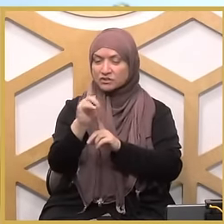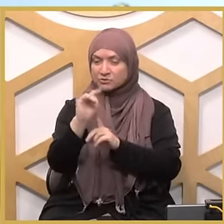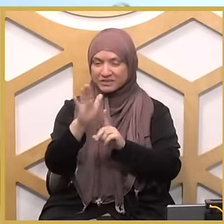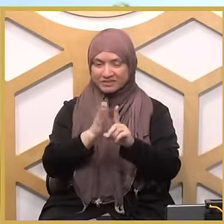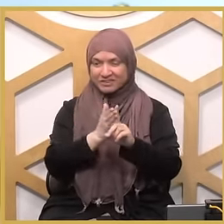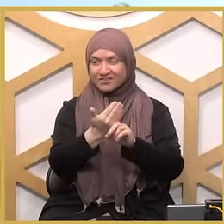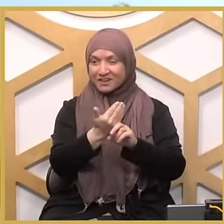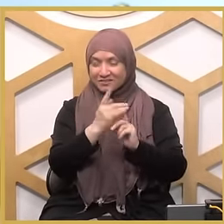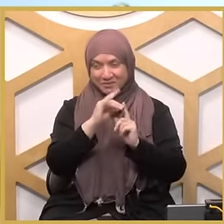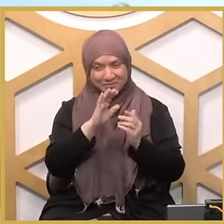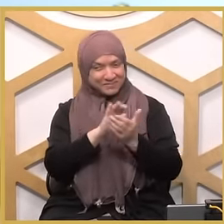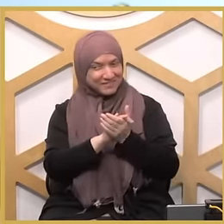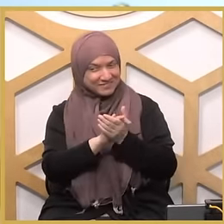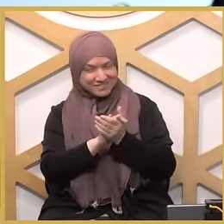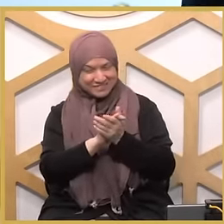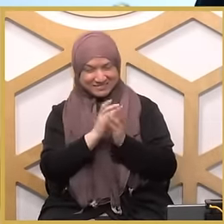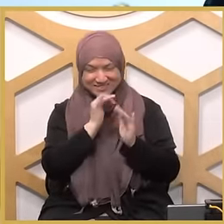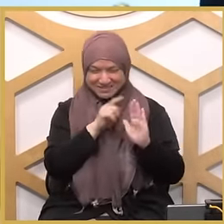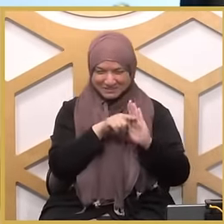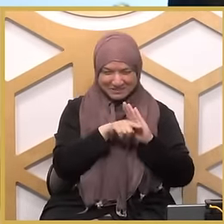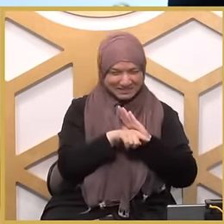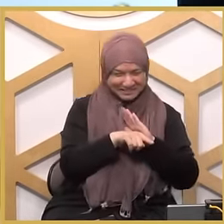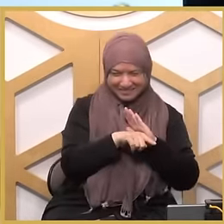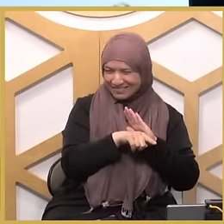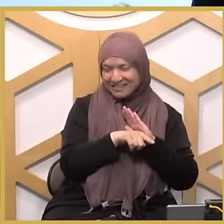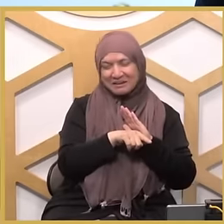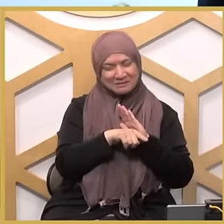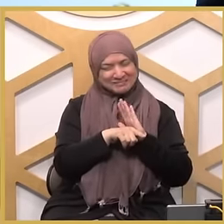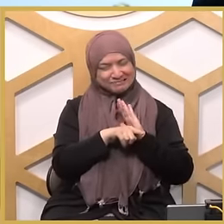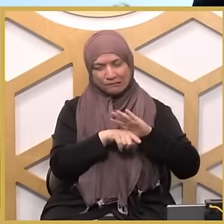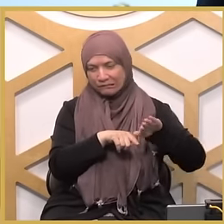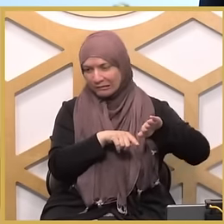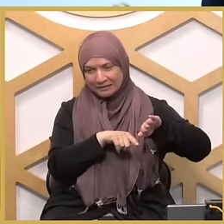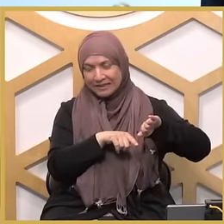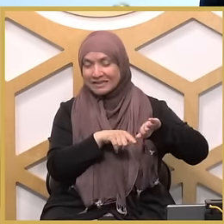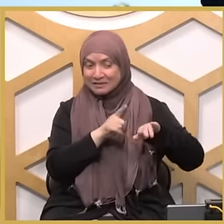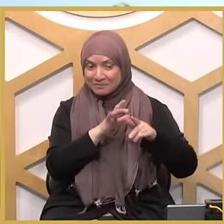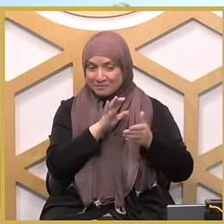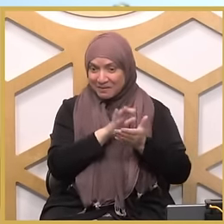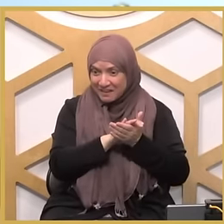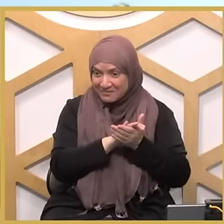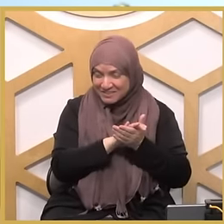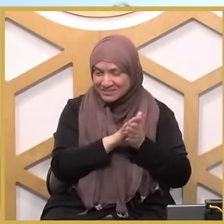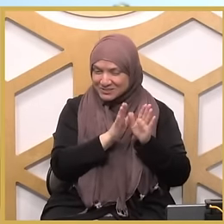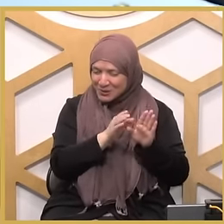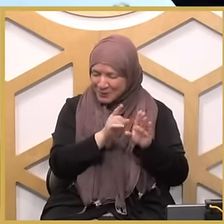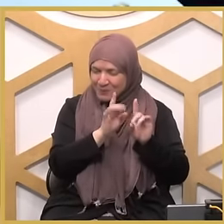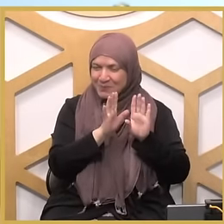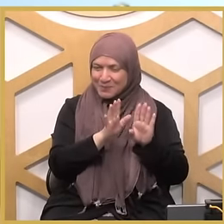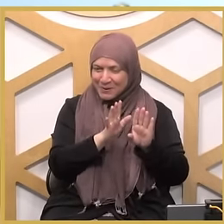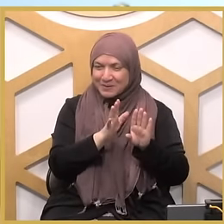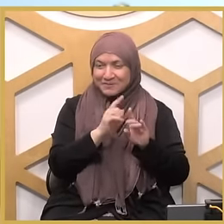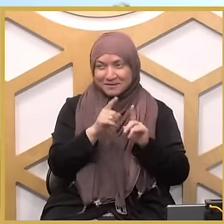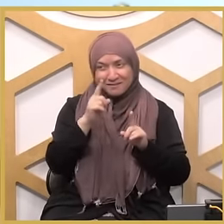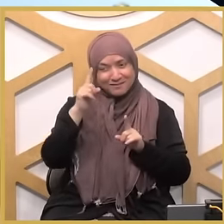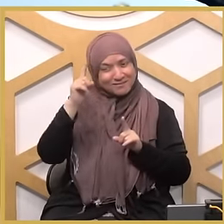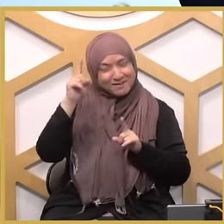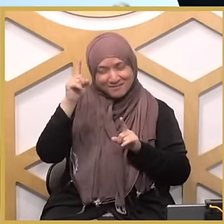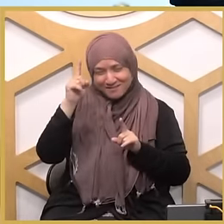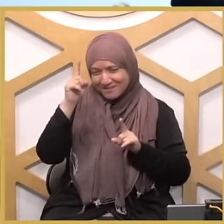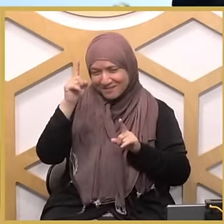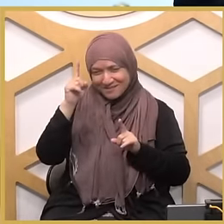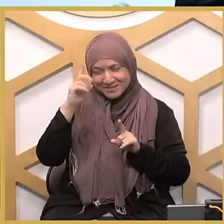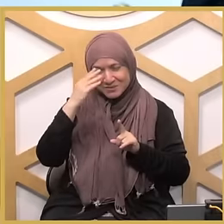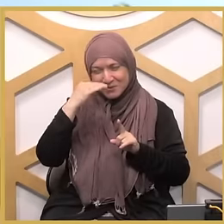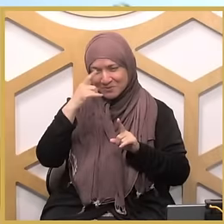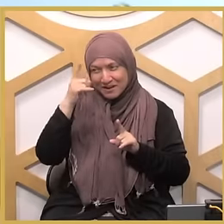that mean? You know, the Prophet ﷺ, in one narration, it's like Allah removes the roof of iman, the roof of faith from you while you're committing those